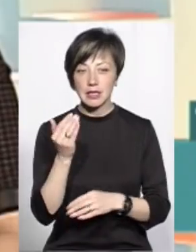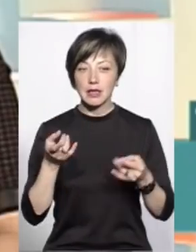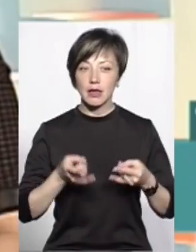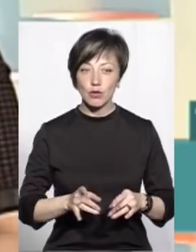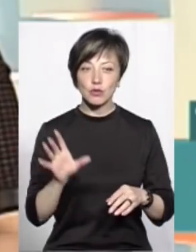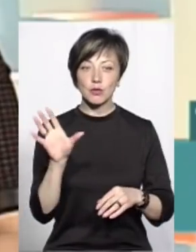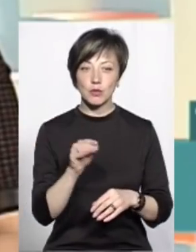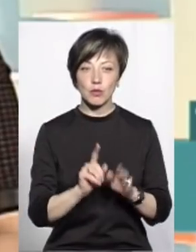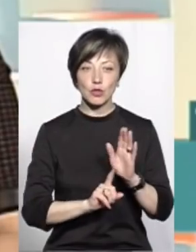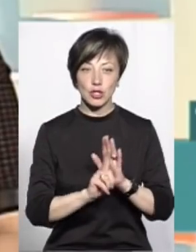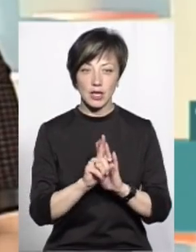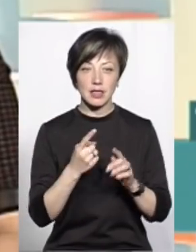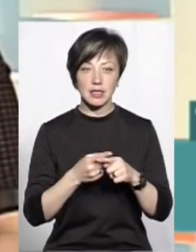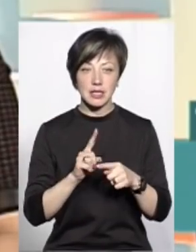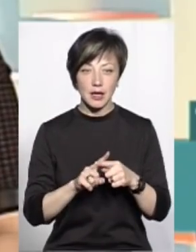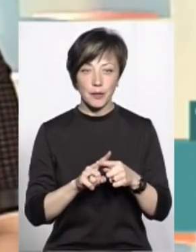починається вся ця,